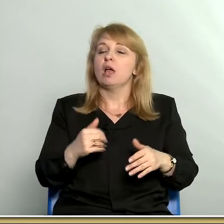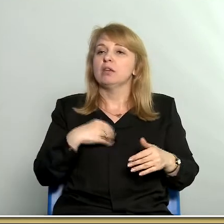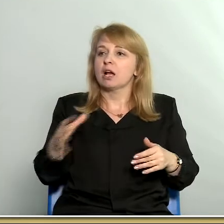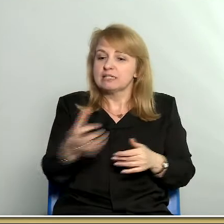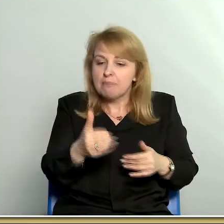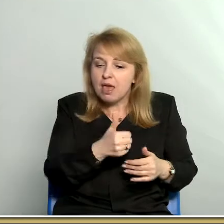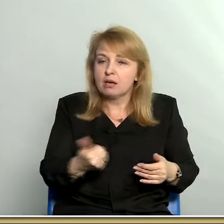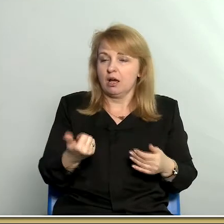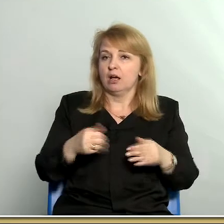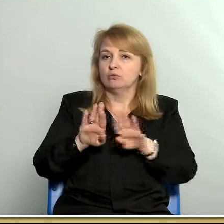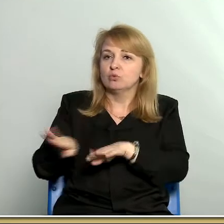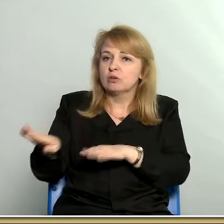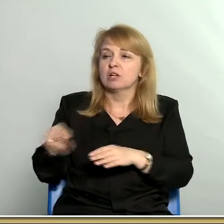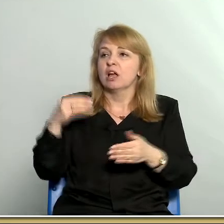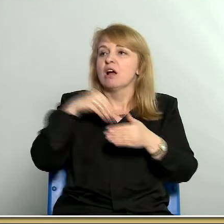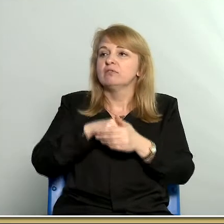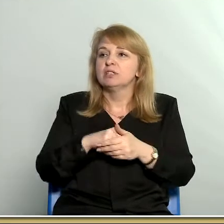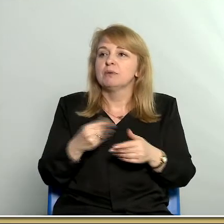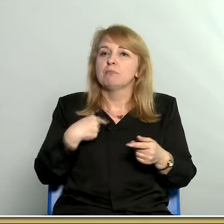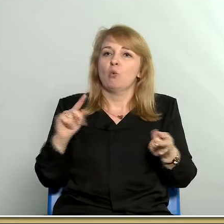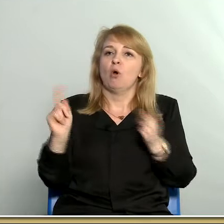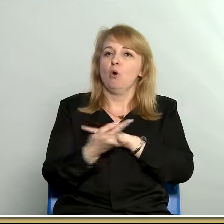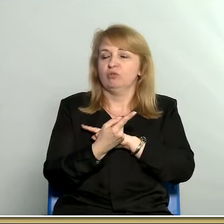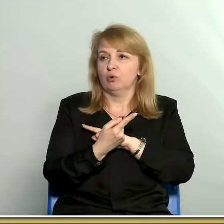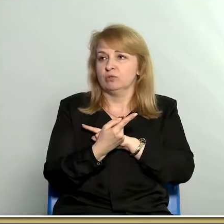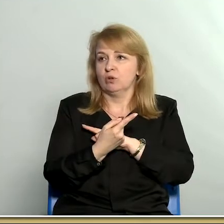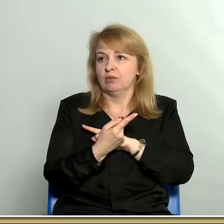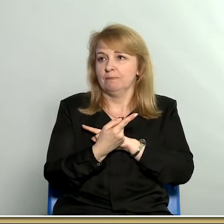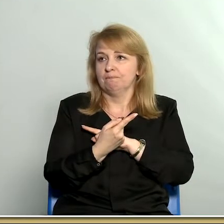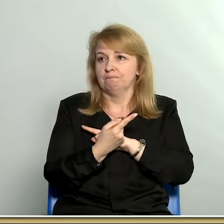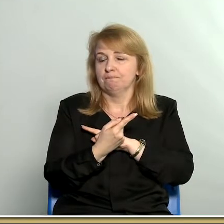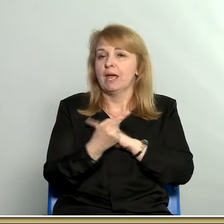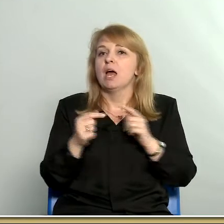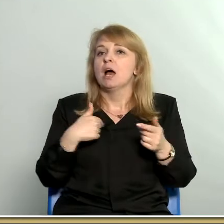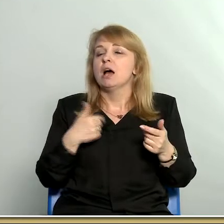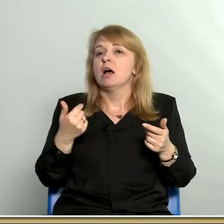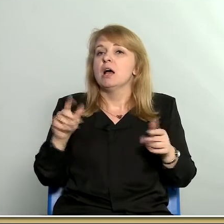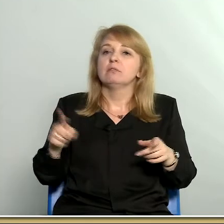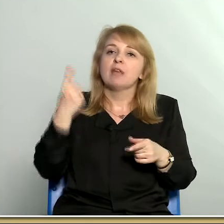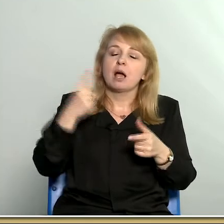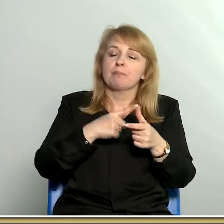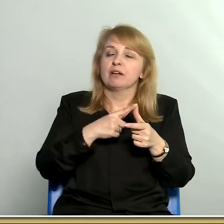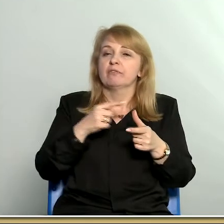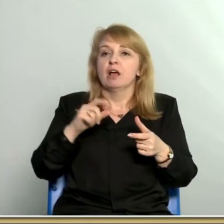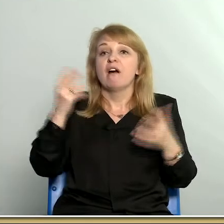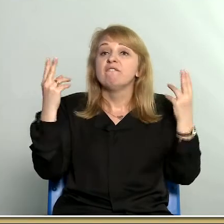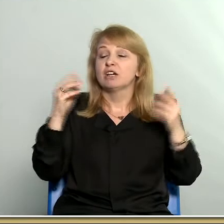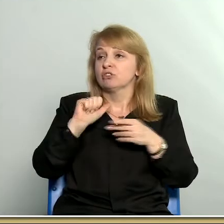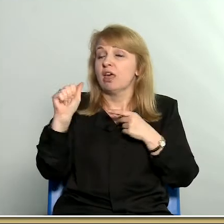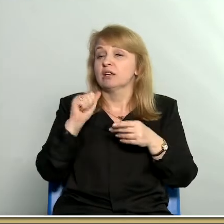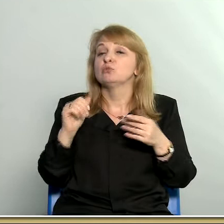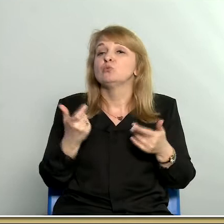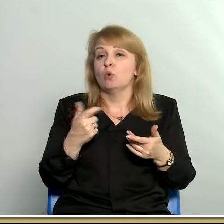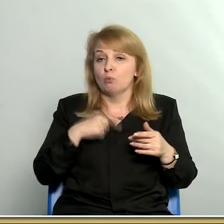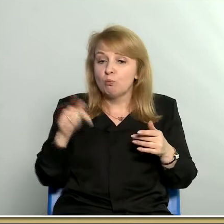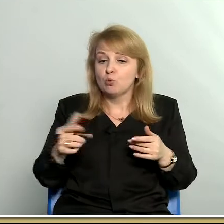nie była odwrócona, tak jak dzisiaj się mówi, o odwróconej piramidzie, tylko żebyśmy postawili największy akcent i najwięcej działań na to,